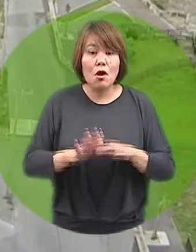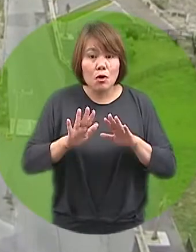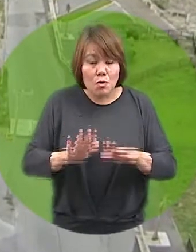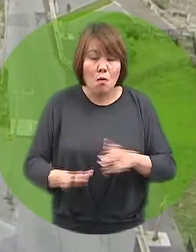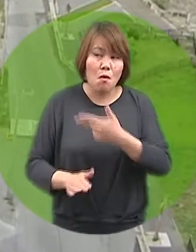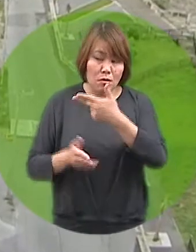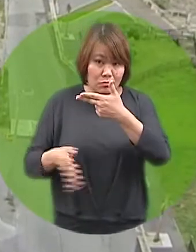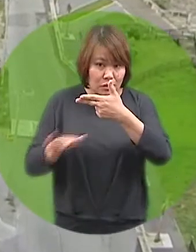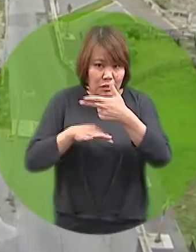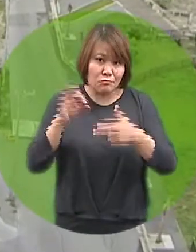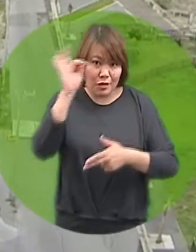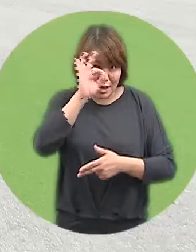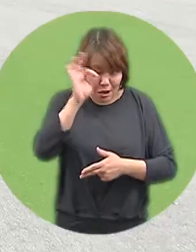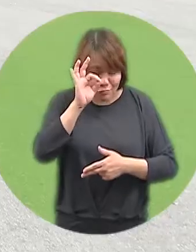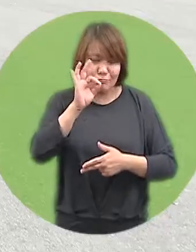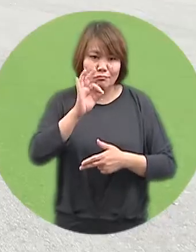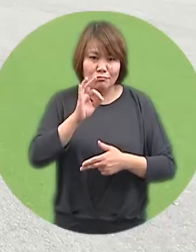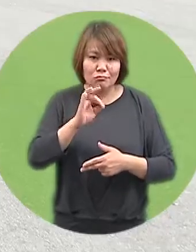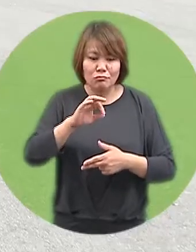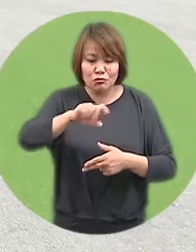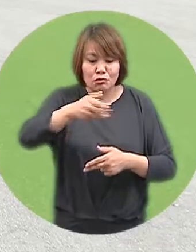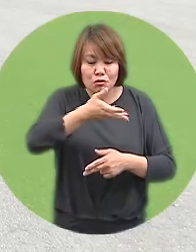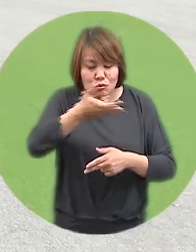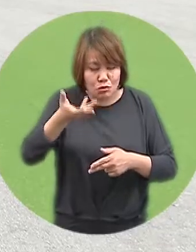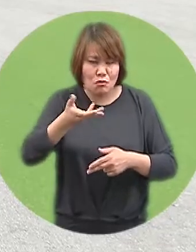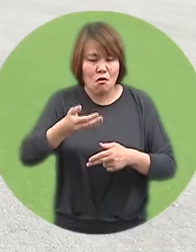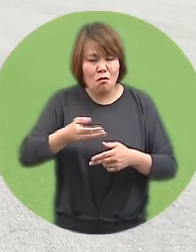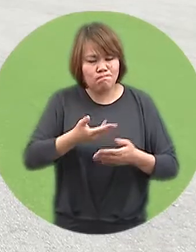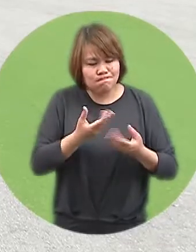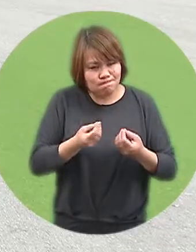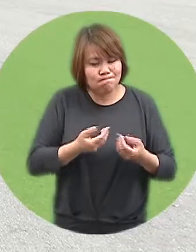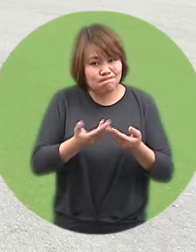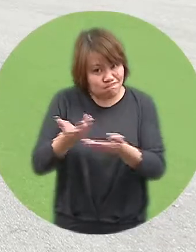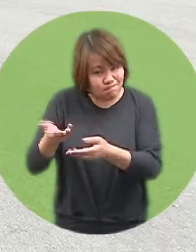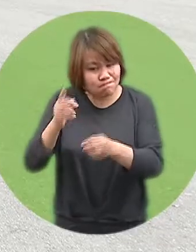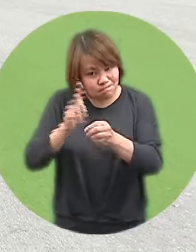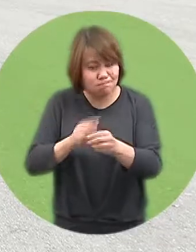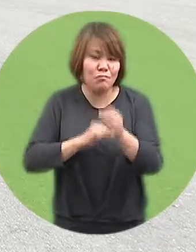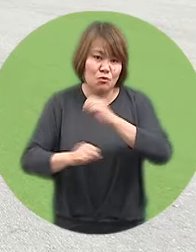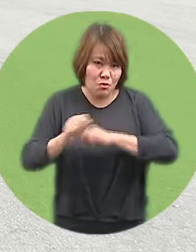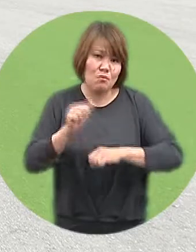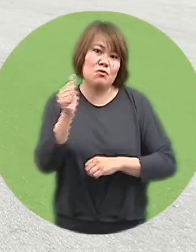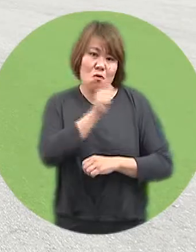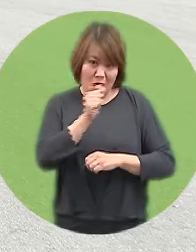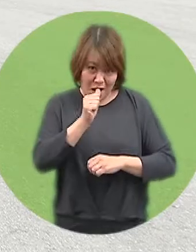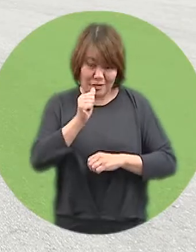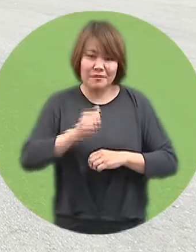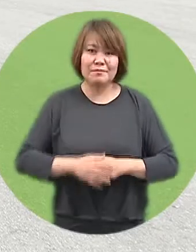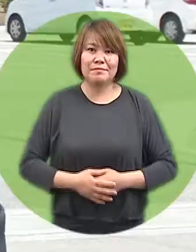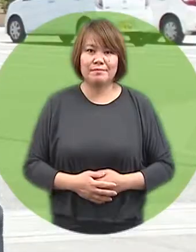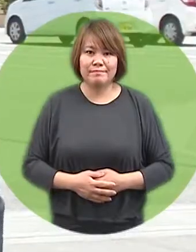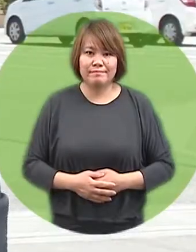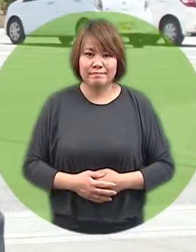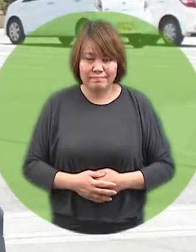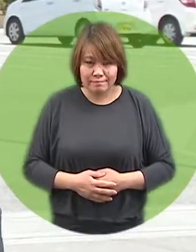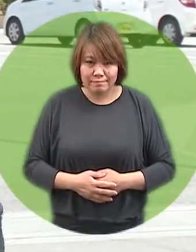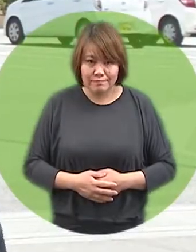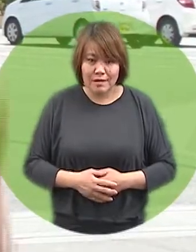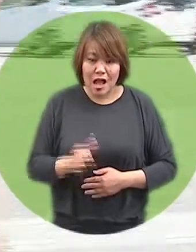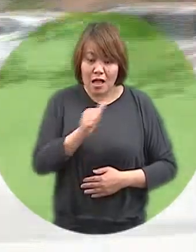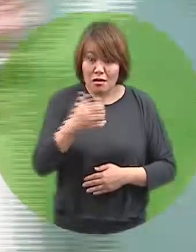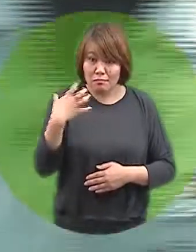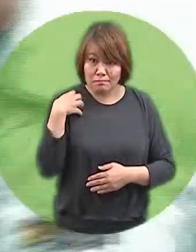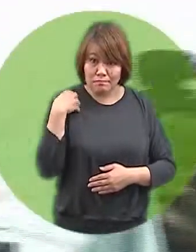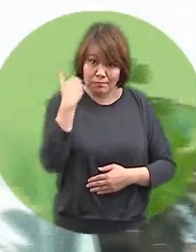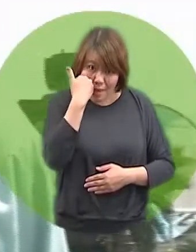こちらの施設を見学しながら水道水の安定供給に向けた取り組みをご紹介します。案内してい